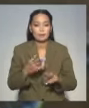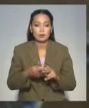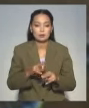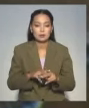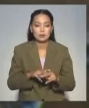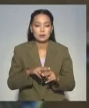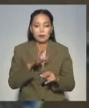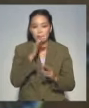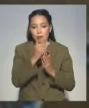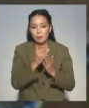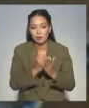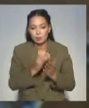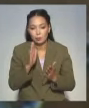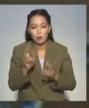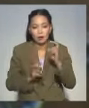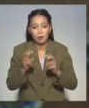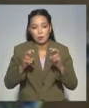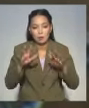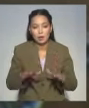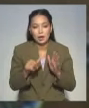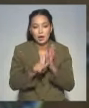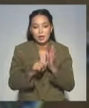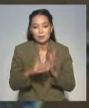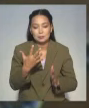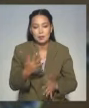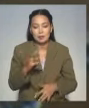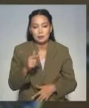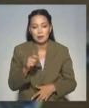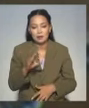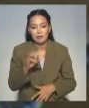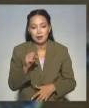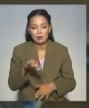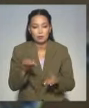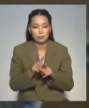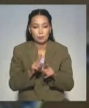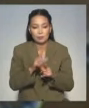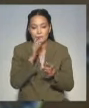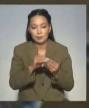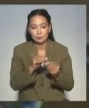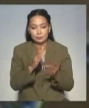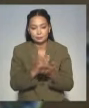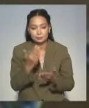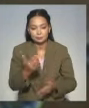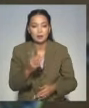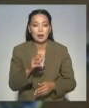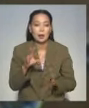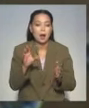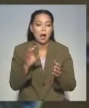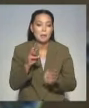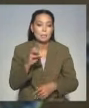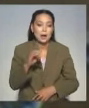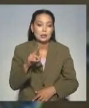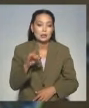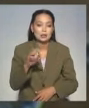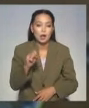Маңғыстау энергия торабында өндіріс нысандарында 65 мегаватт көлемде шектеу сақталып отыр. Бұл шектеулер Маңғыстау атом энергетика